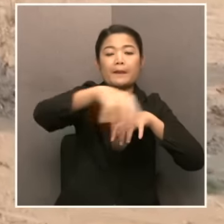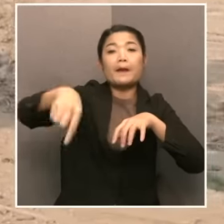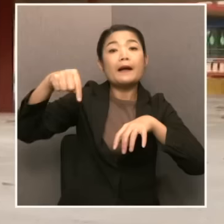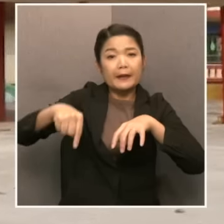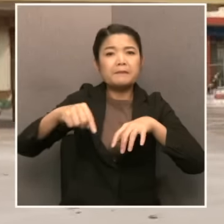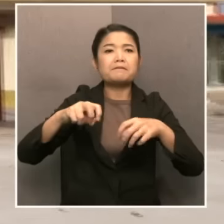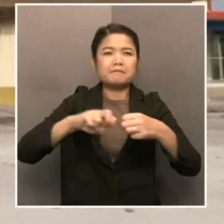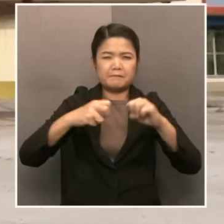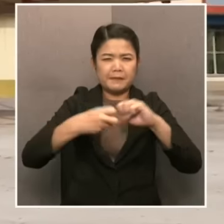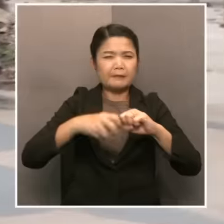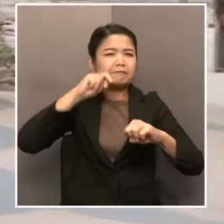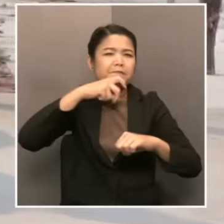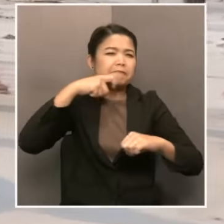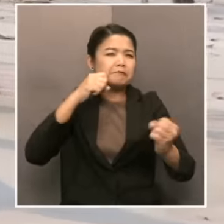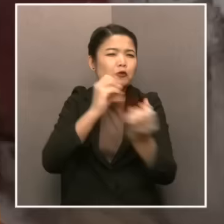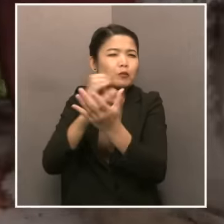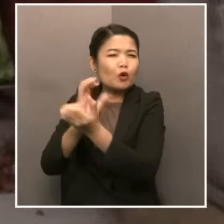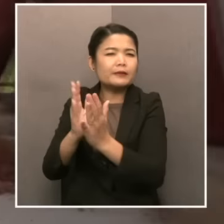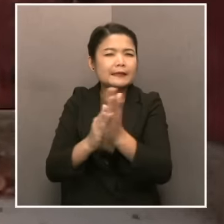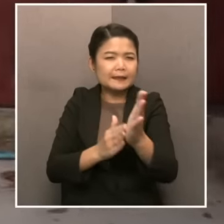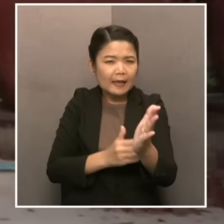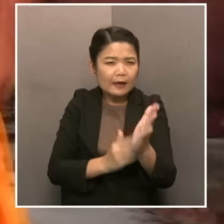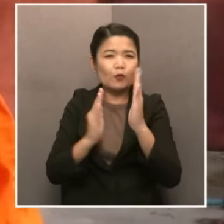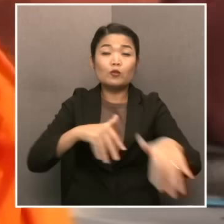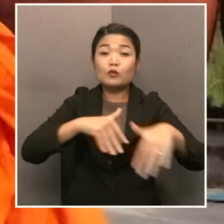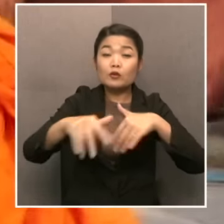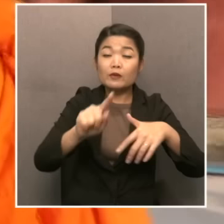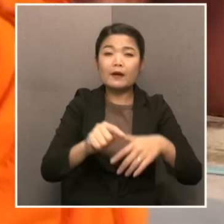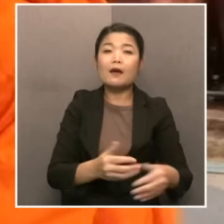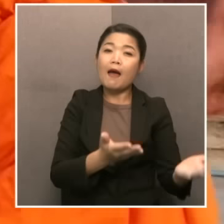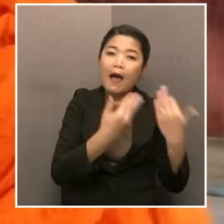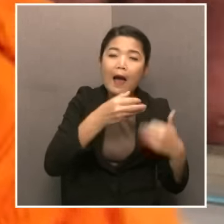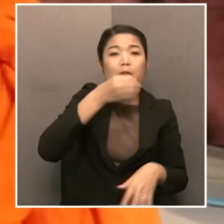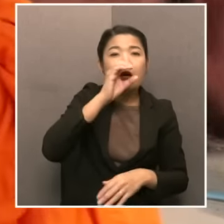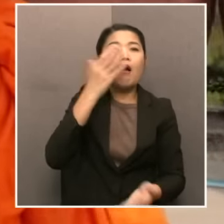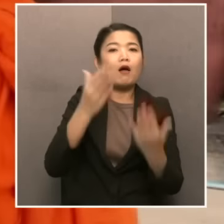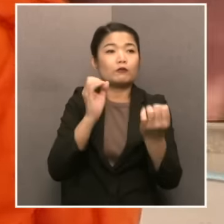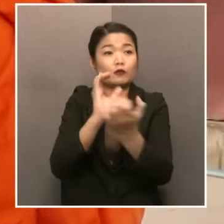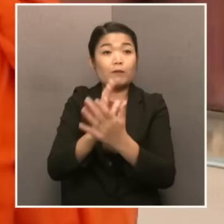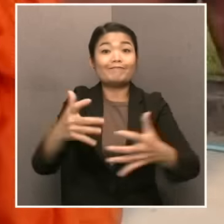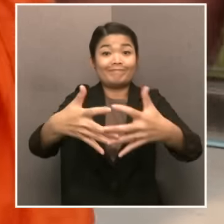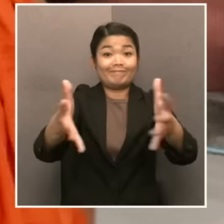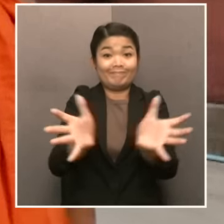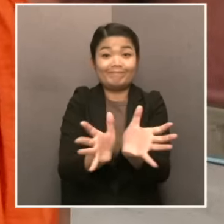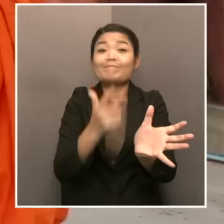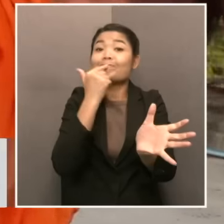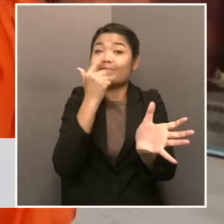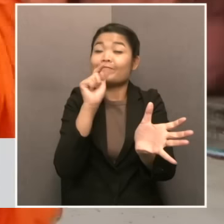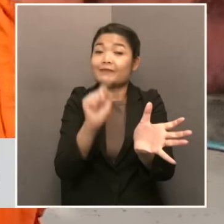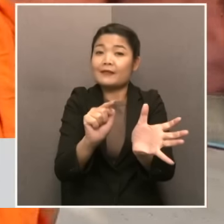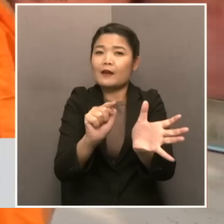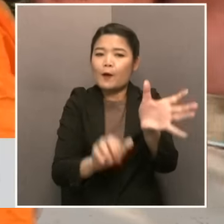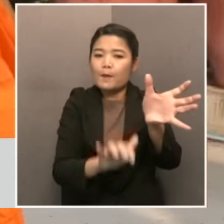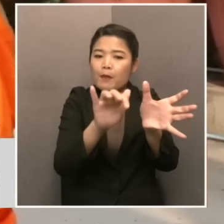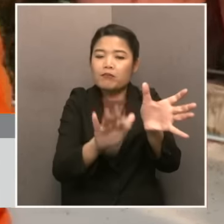แล้วก็ยาวนานกว่าทุกปีส่งผลกระทบต่อประชาชนทั้งการอุปโภคบริโภคองค์นี้ค่ะก็จะจุน้ำได้ประมาณ 1,000 ถึ